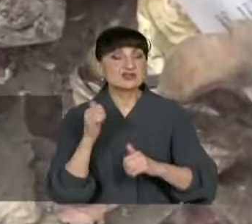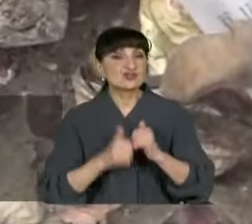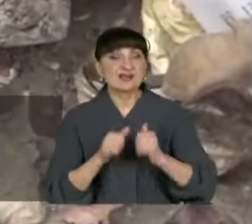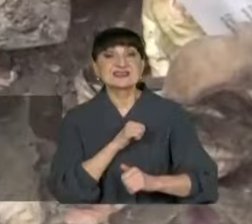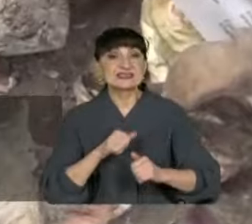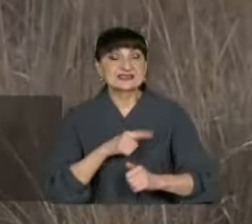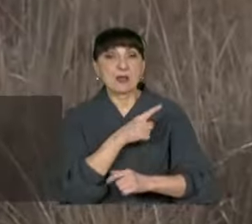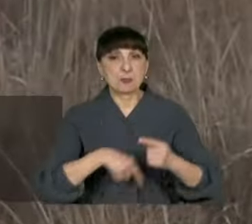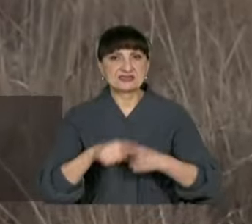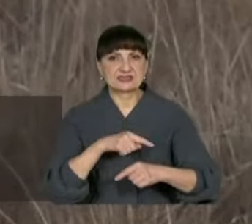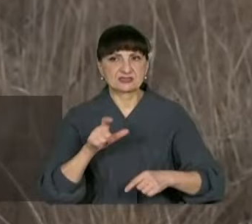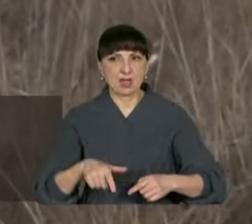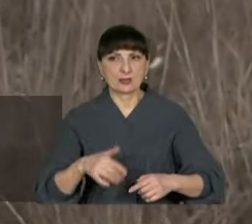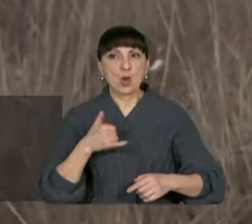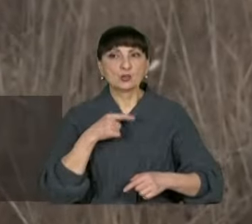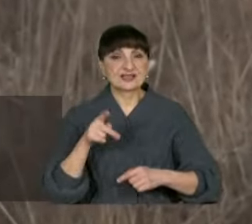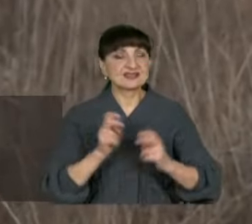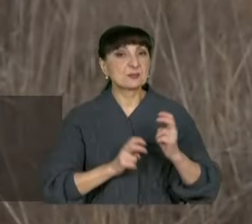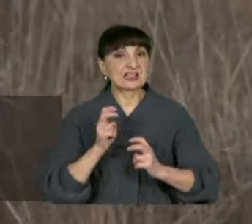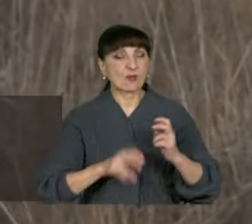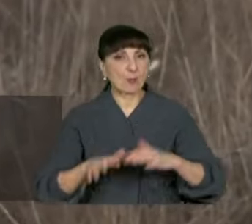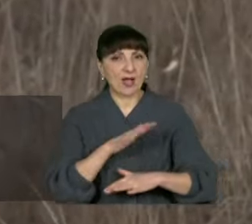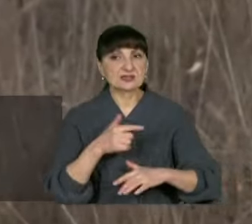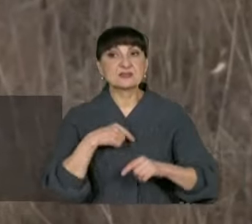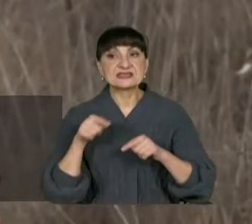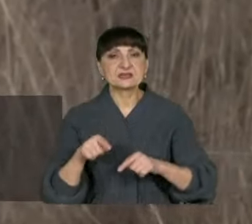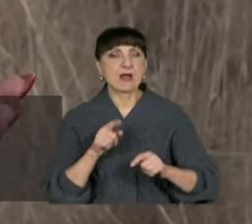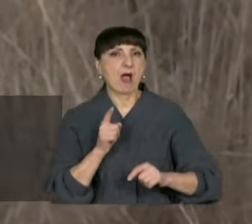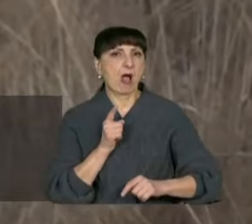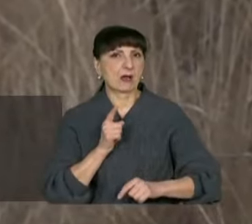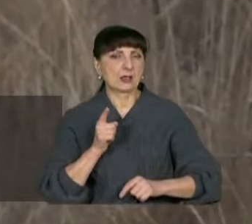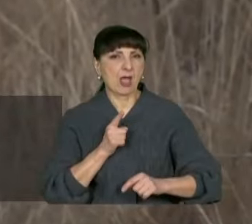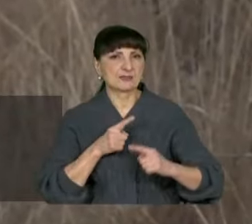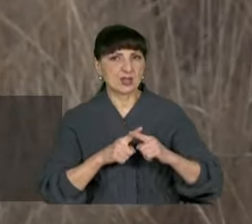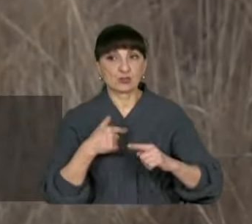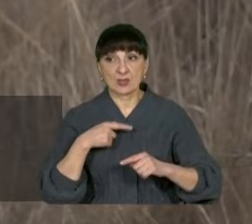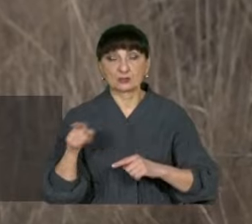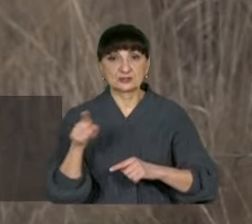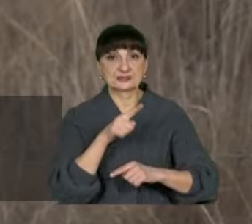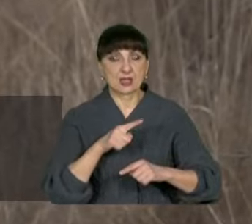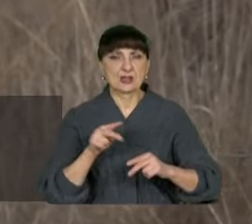сами предприниматели. У нас здесь производственная база. Мы здесь просто охраняем технику. Вот у меня техника стоит,